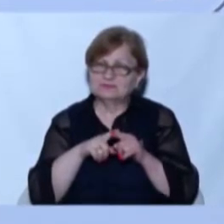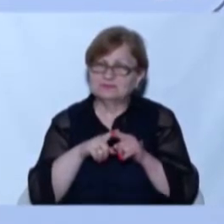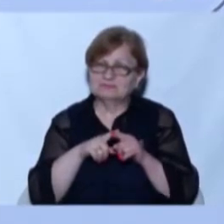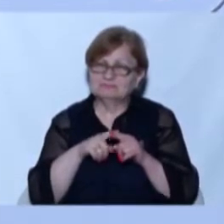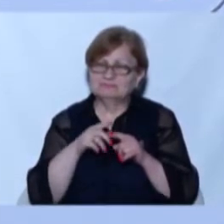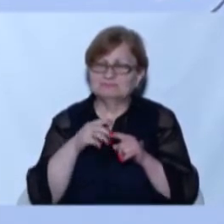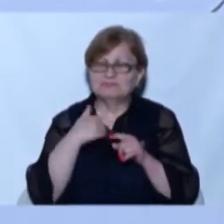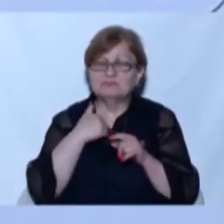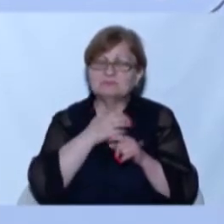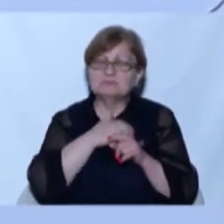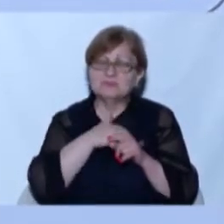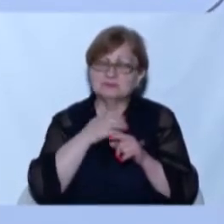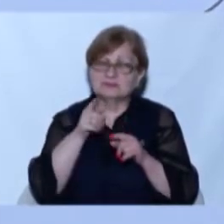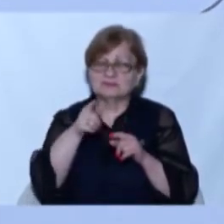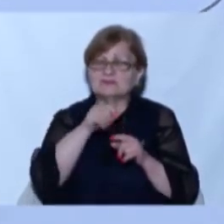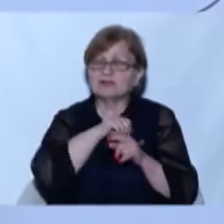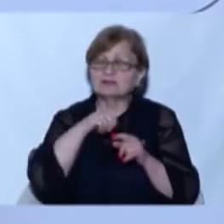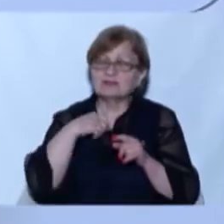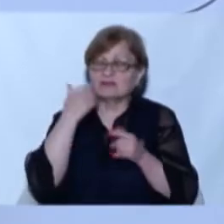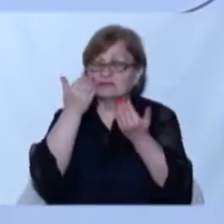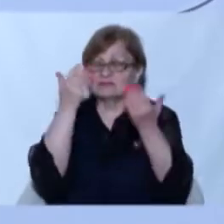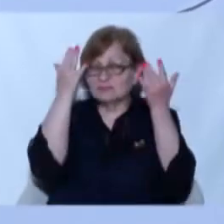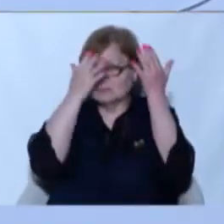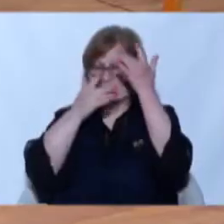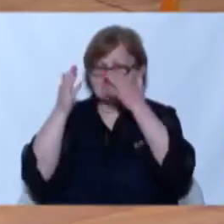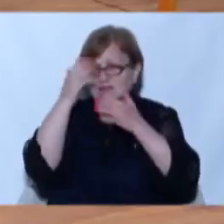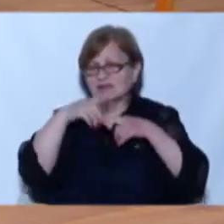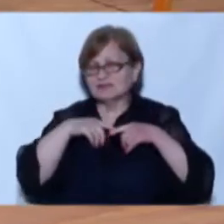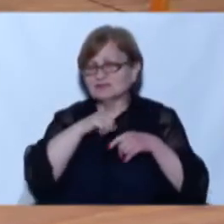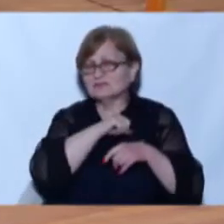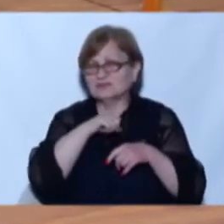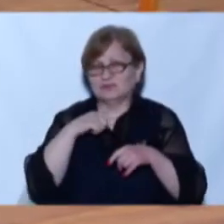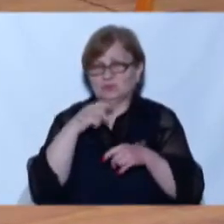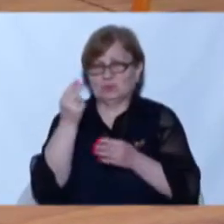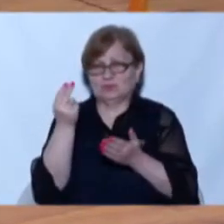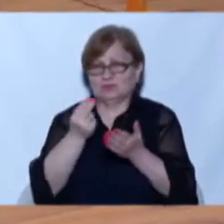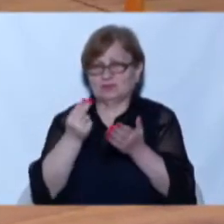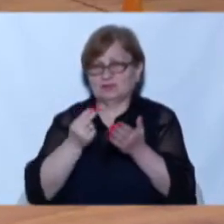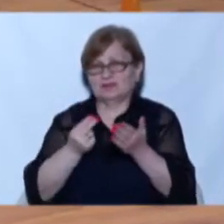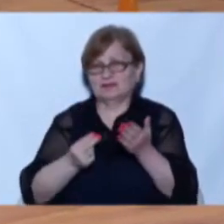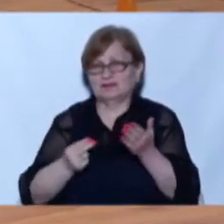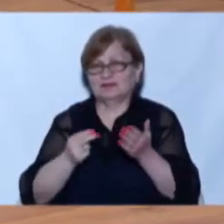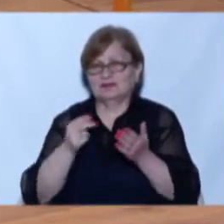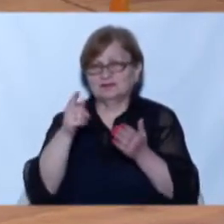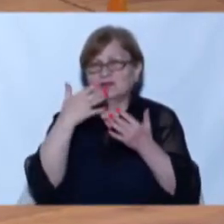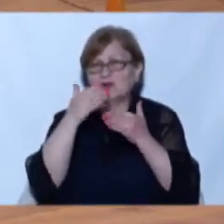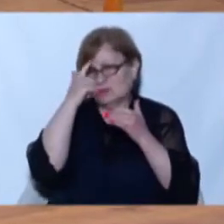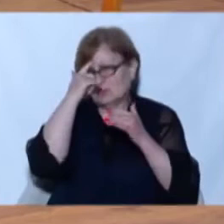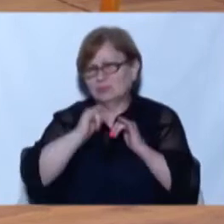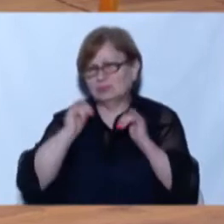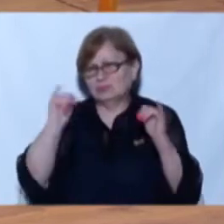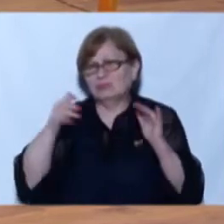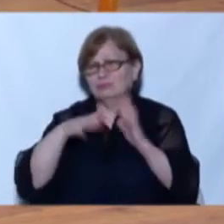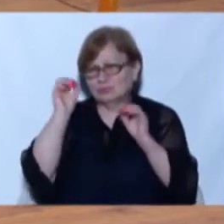მივცე თქვენს ფანტაზიას უფრო მეტი გაქანება, იმიტომ რომ თქვენ უფროსებზე გაცილებით კარგი ფანტაზია გაქვთ და